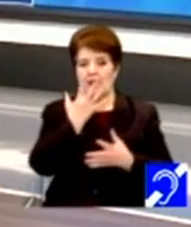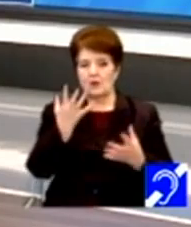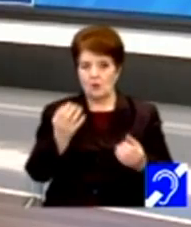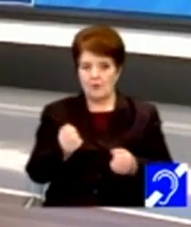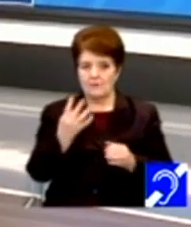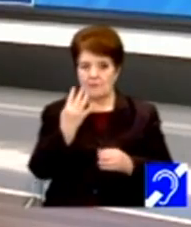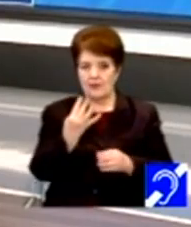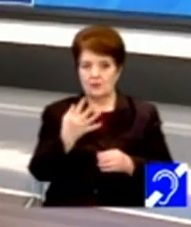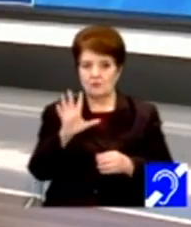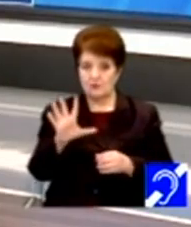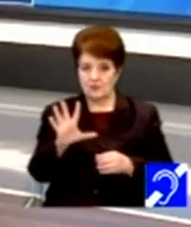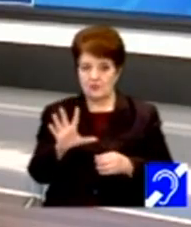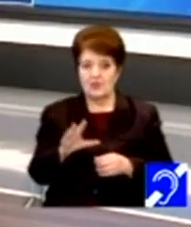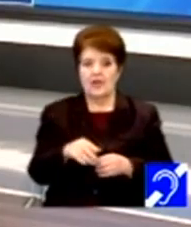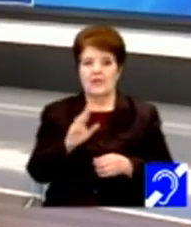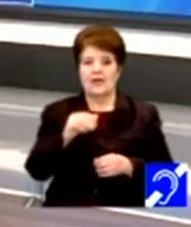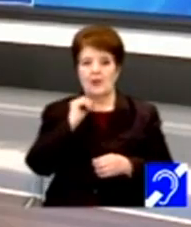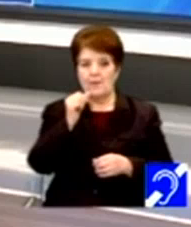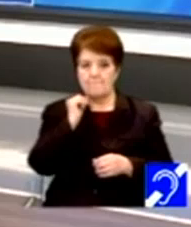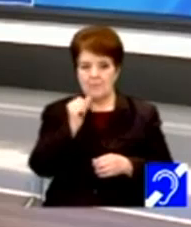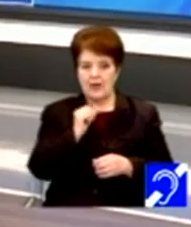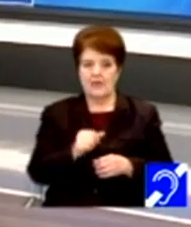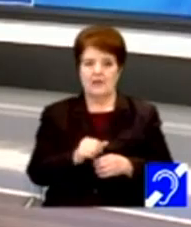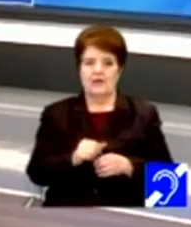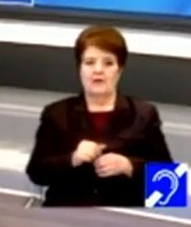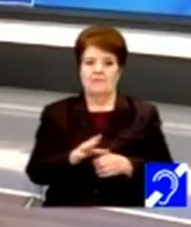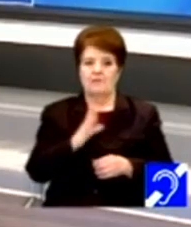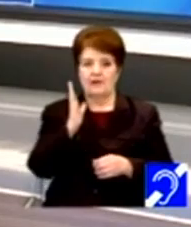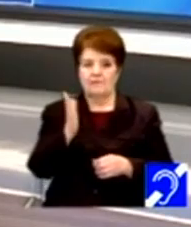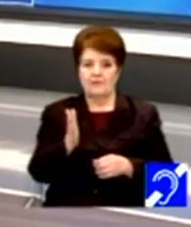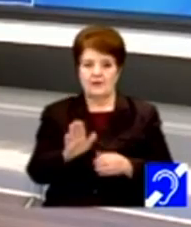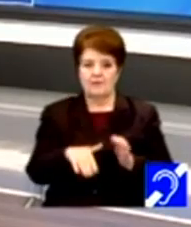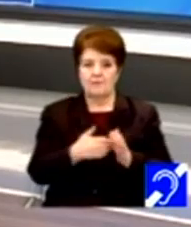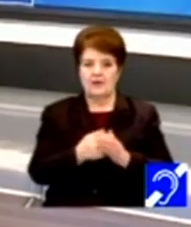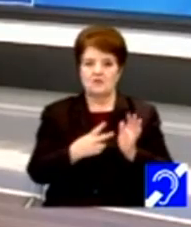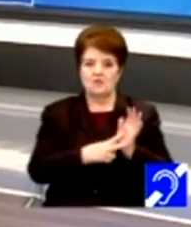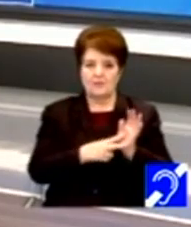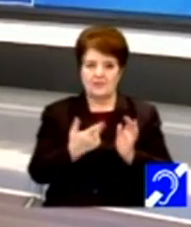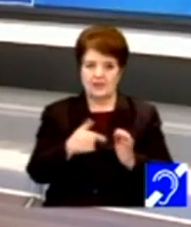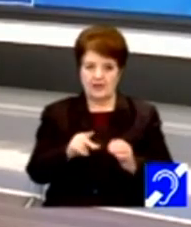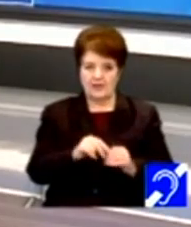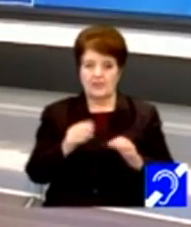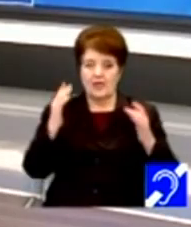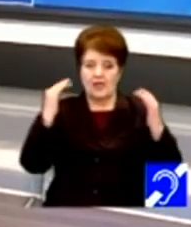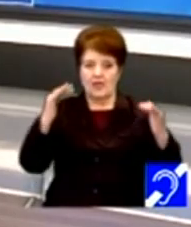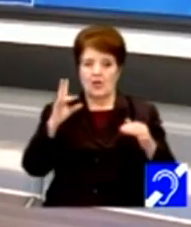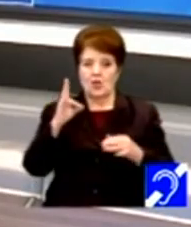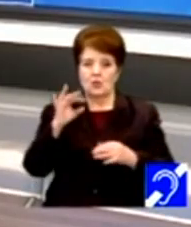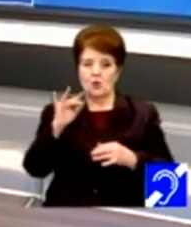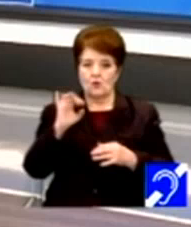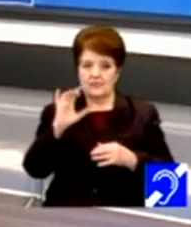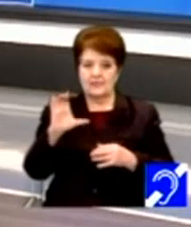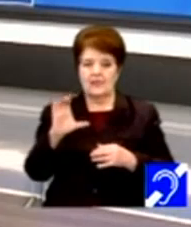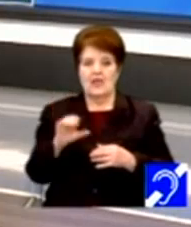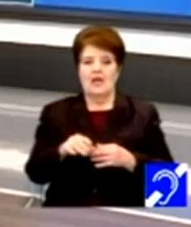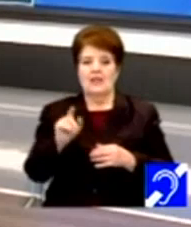oscila între 4 și 5 grade Celsius, iar mâine, maxima, va ajunge până la 7 grade. Cerul va fi noros, dar precipitații nu sunt